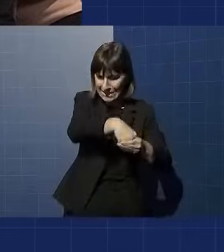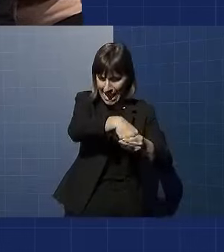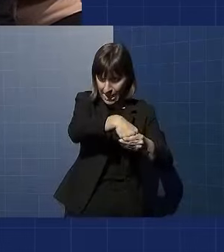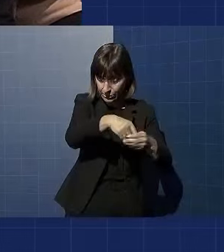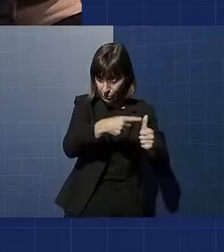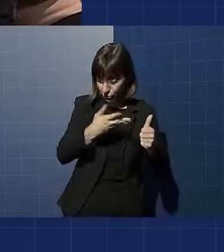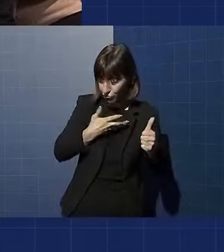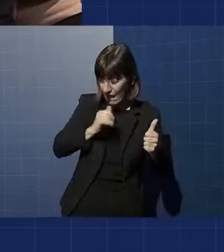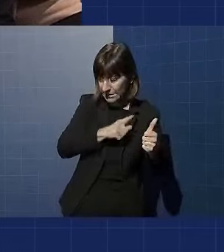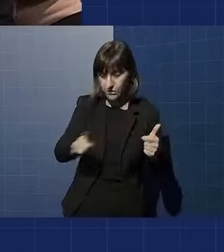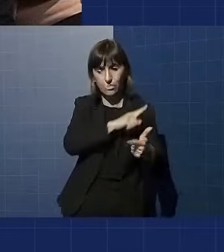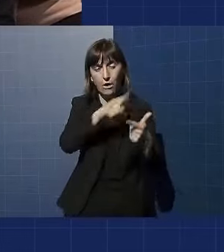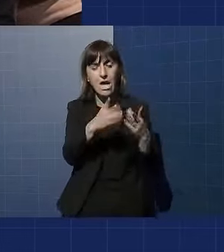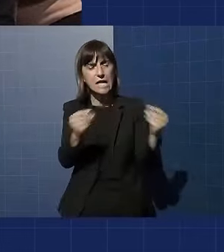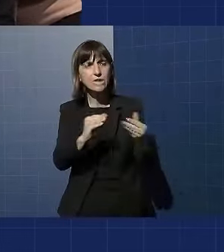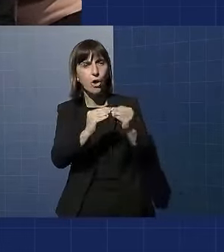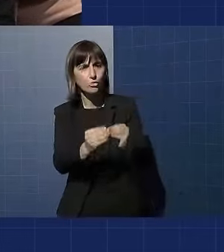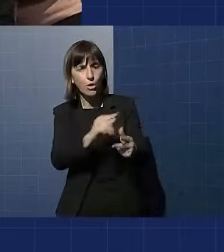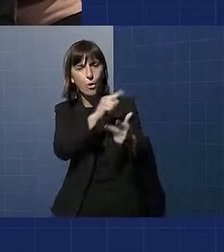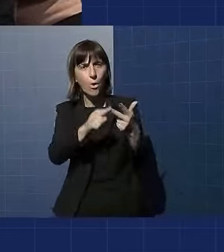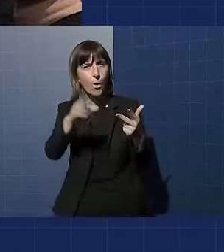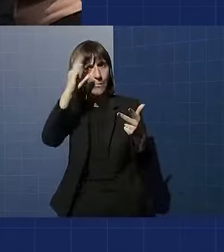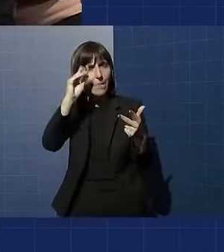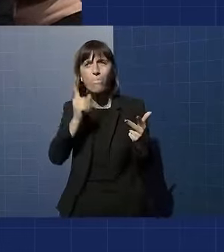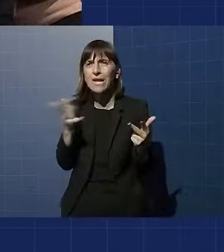e che cosa si è imparato da questa situazione,